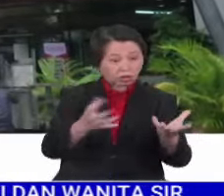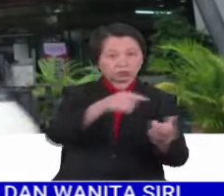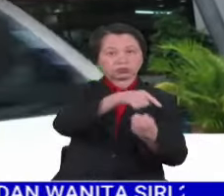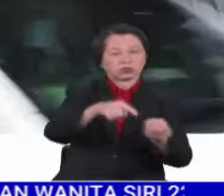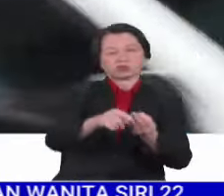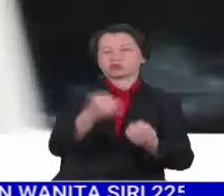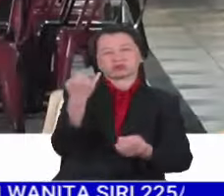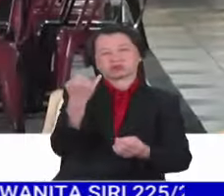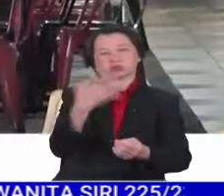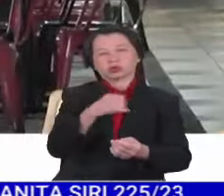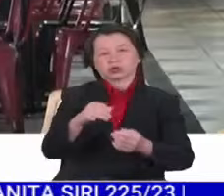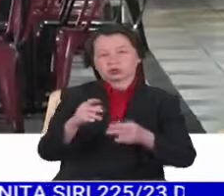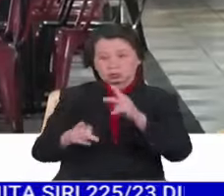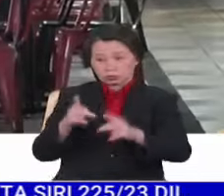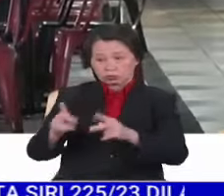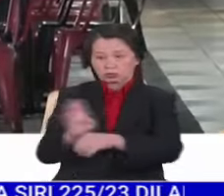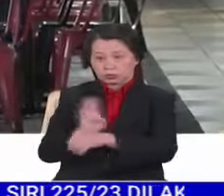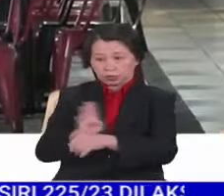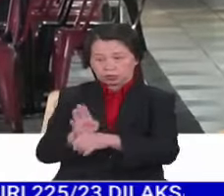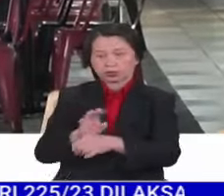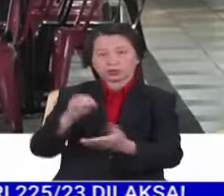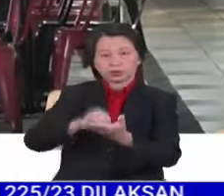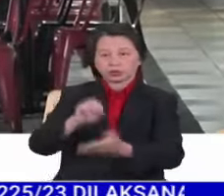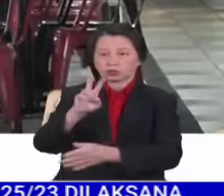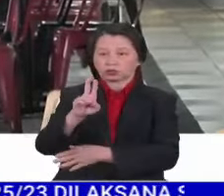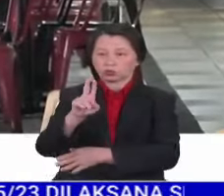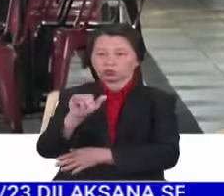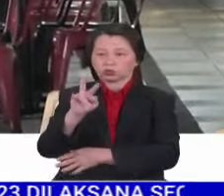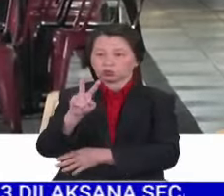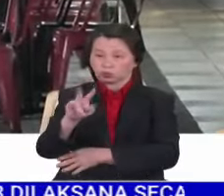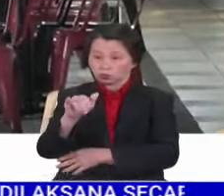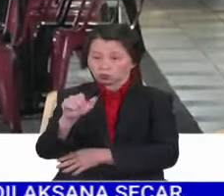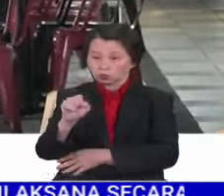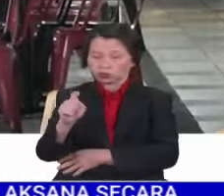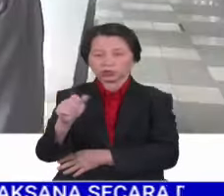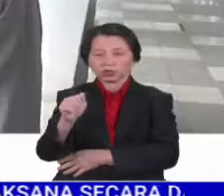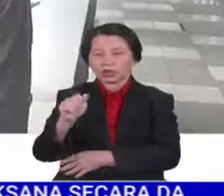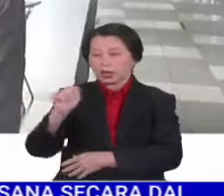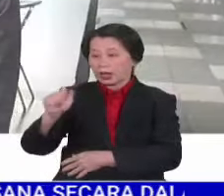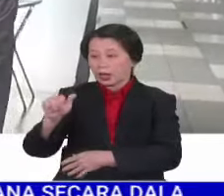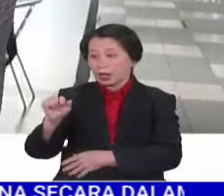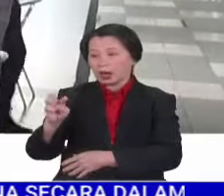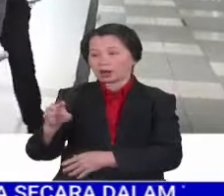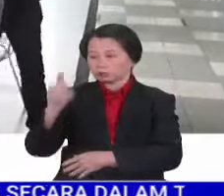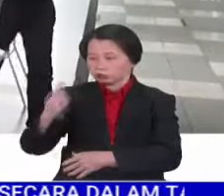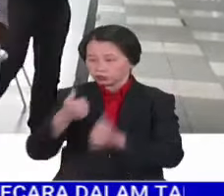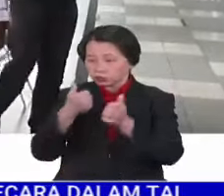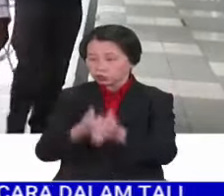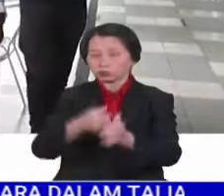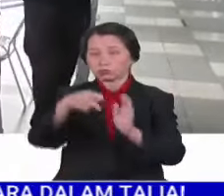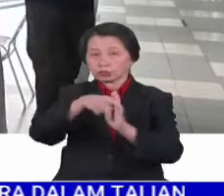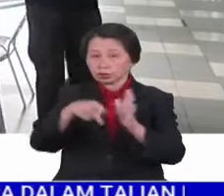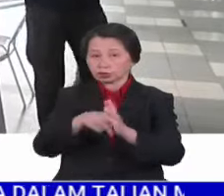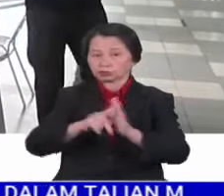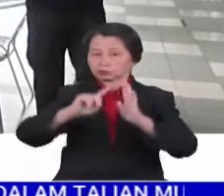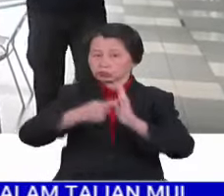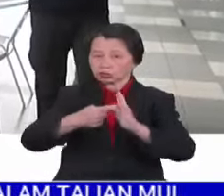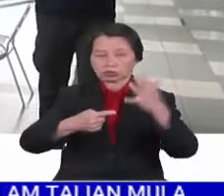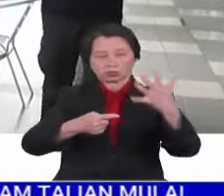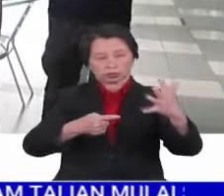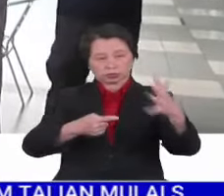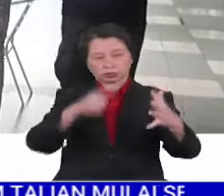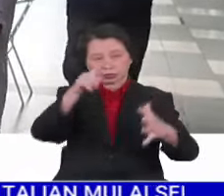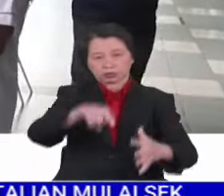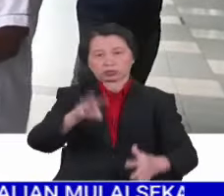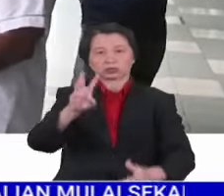sekitar. Penghuni dan peniaga di Vista Alam perlu mematuhi larangan tersebut yang dikuat kuasa 15 Jun